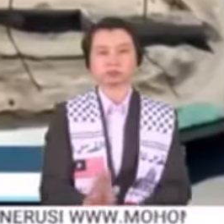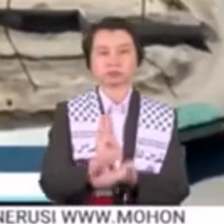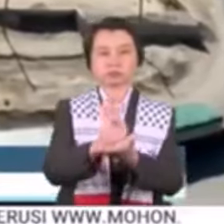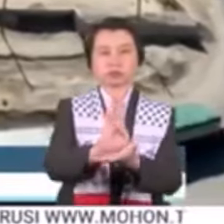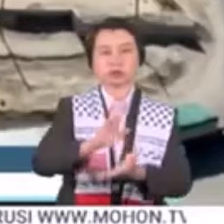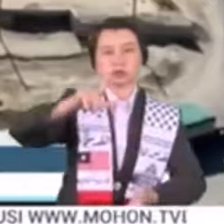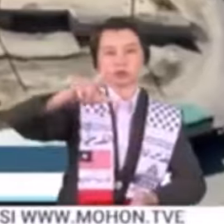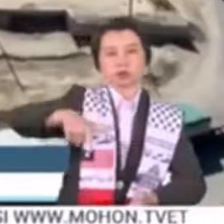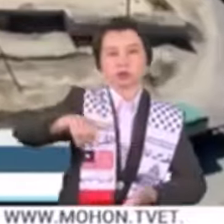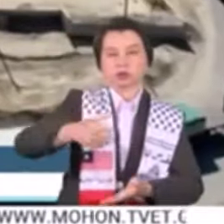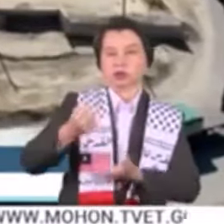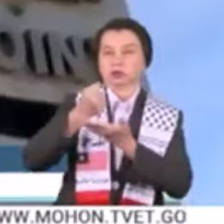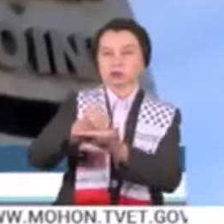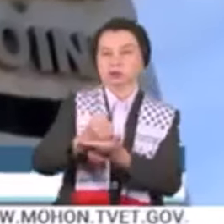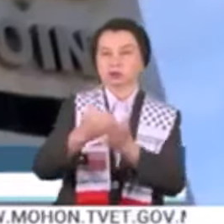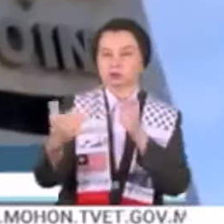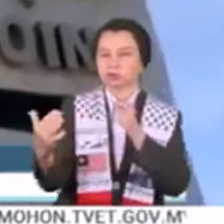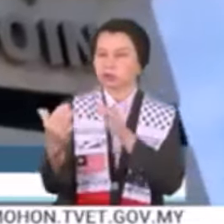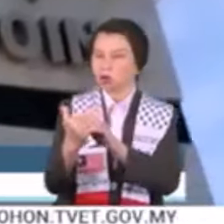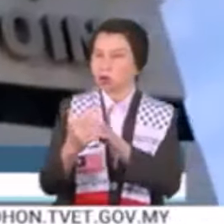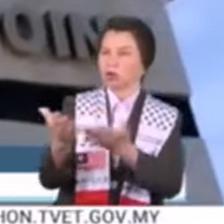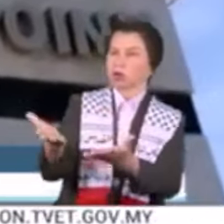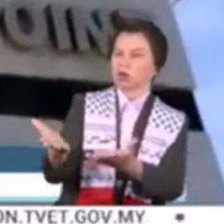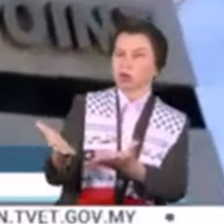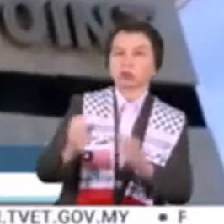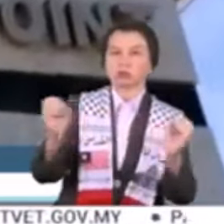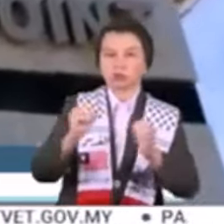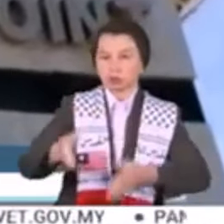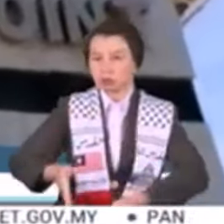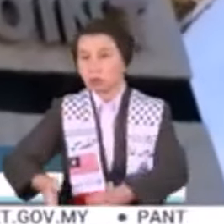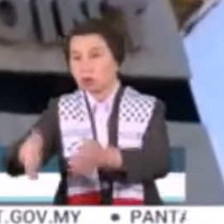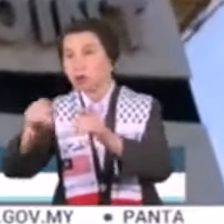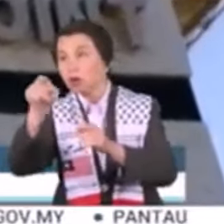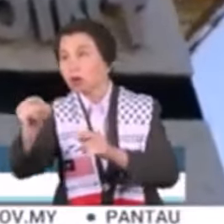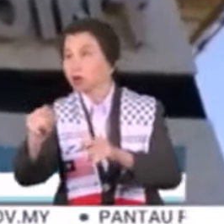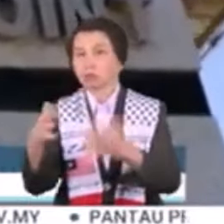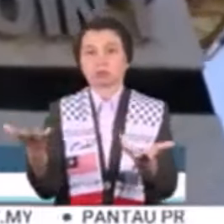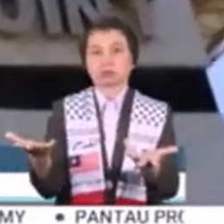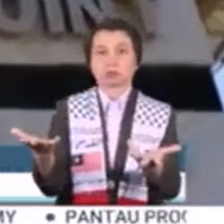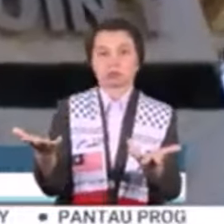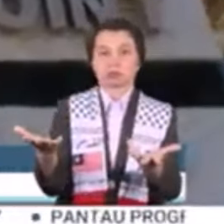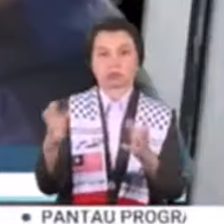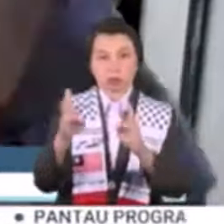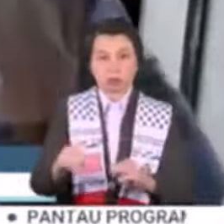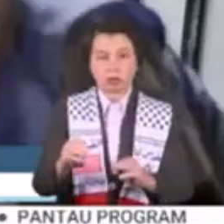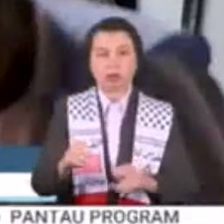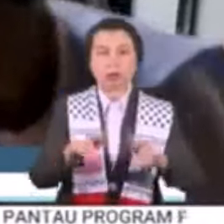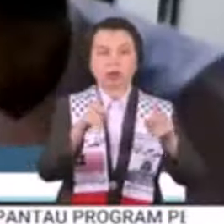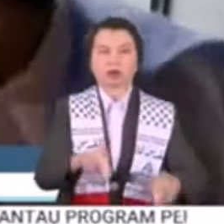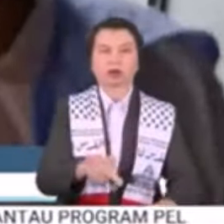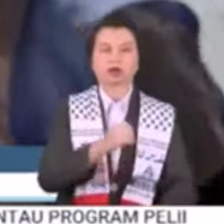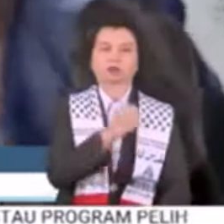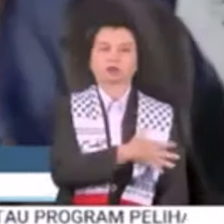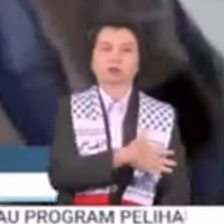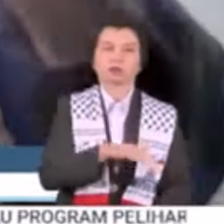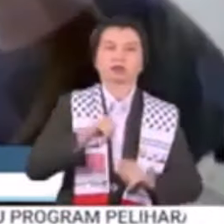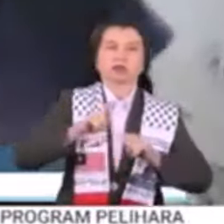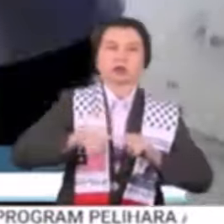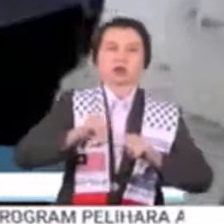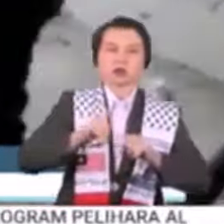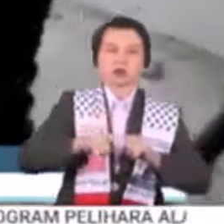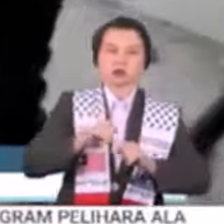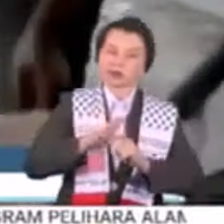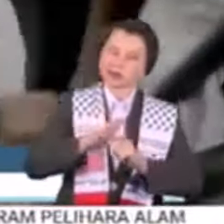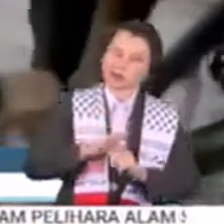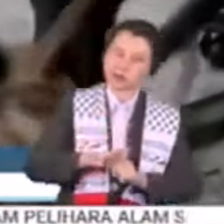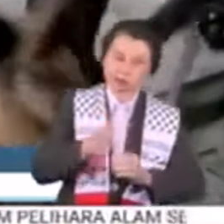Bantuan lewat, pertolongan disekat. Tiada koridor kemanusiaan. Penduduk Palestin hanya bergantung kepada